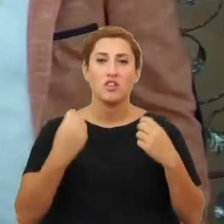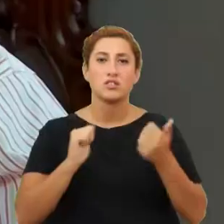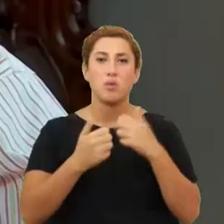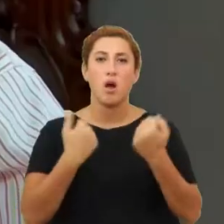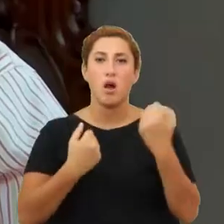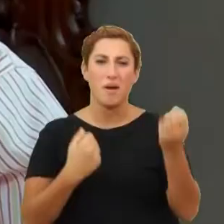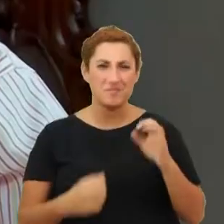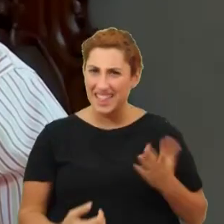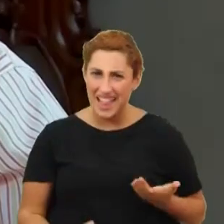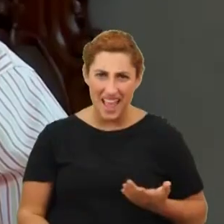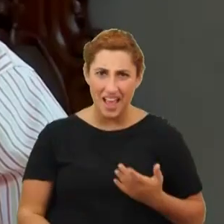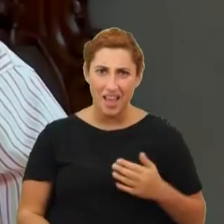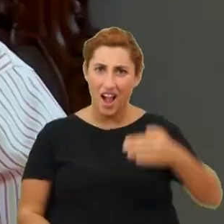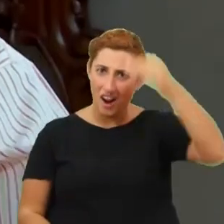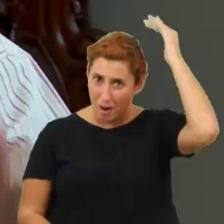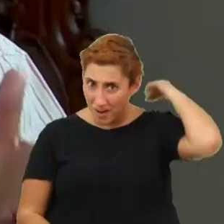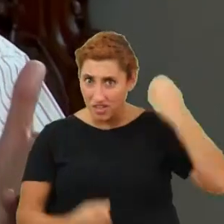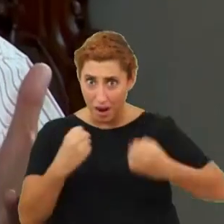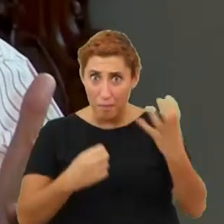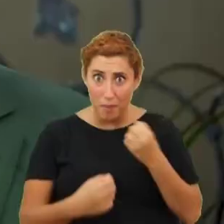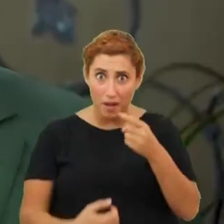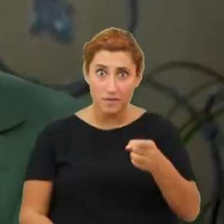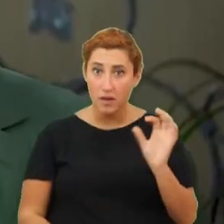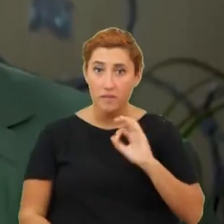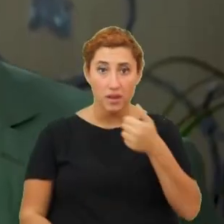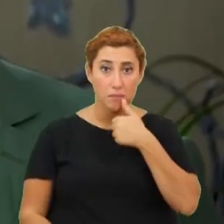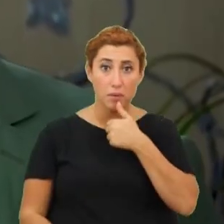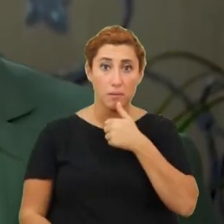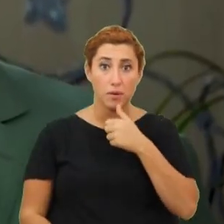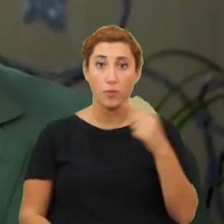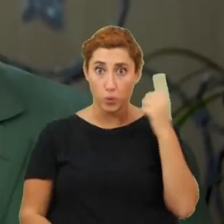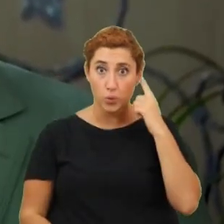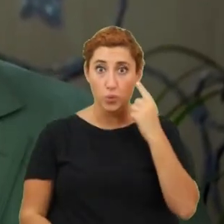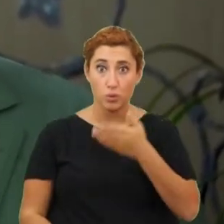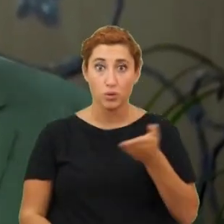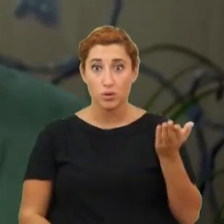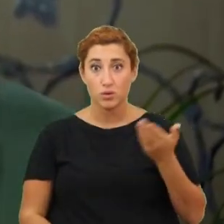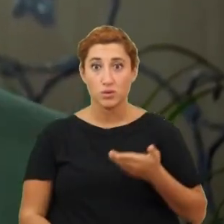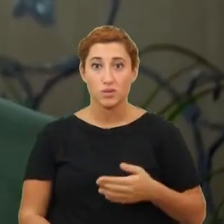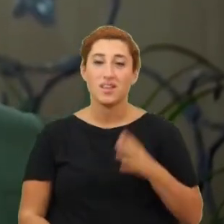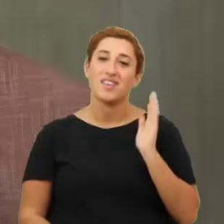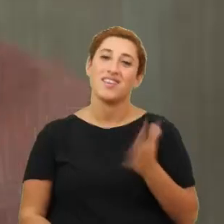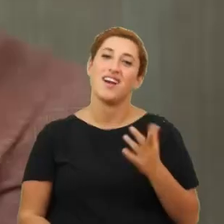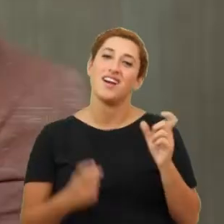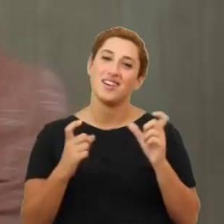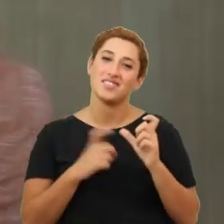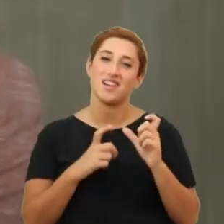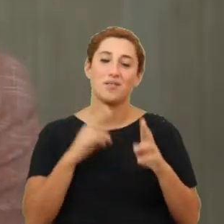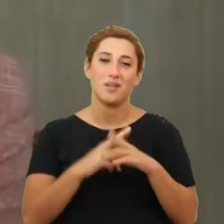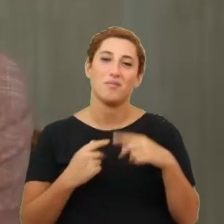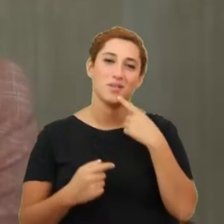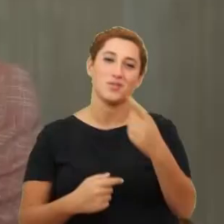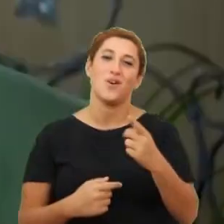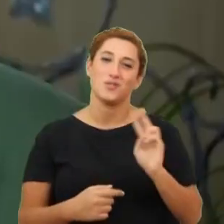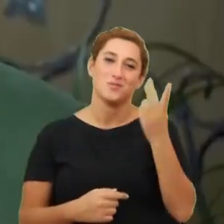almış. Ne? Üstü açık araba mı aldın Nurhan sen? Evet baba, duydunuz. Ya Sarp da dayanamadı, hemen